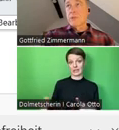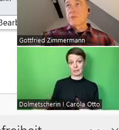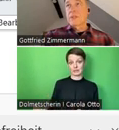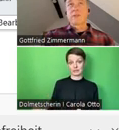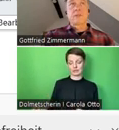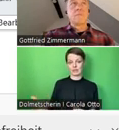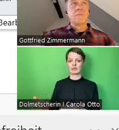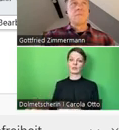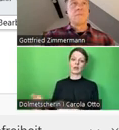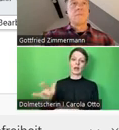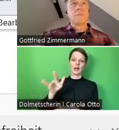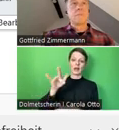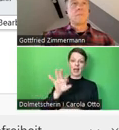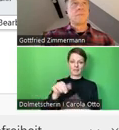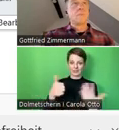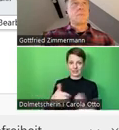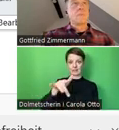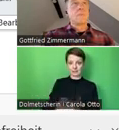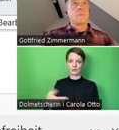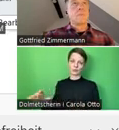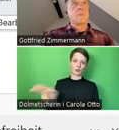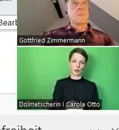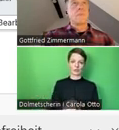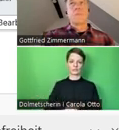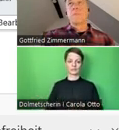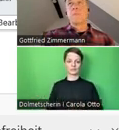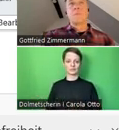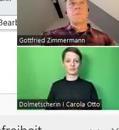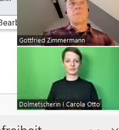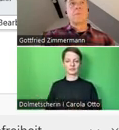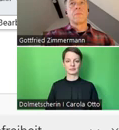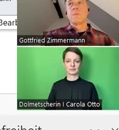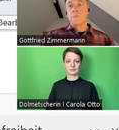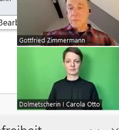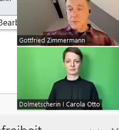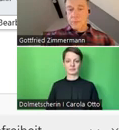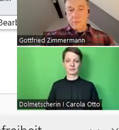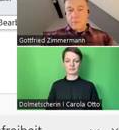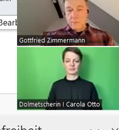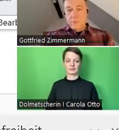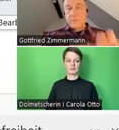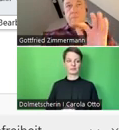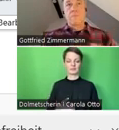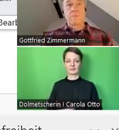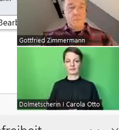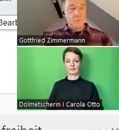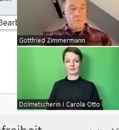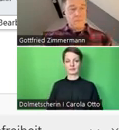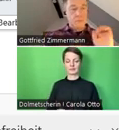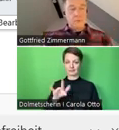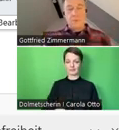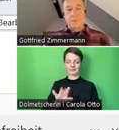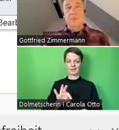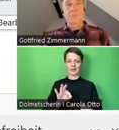wieder zurück mit F6, F6. barrierefreies Word erweitern. F6, F6, barrierefreies, F6, barrierefrei, F6,